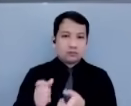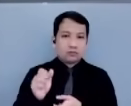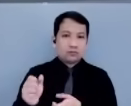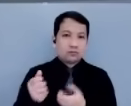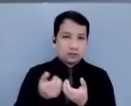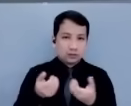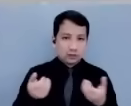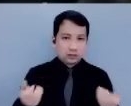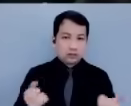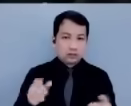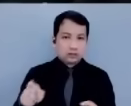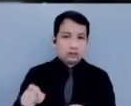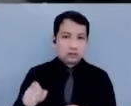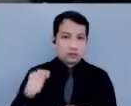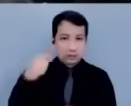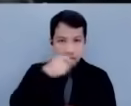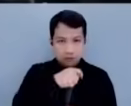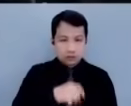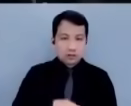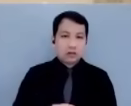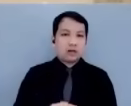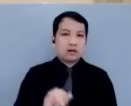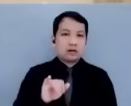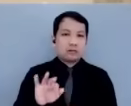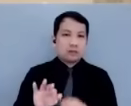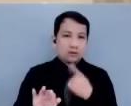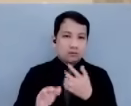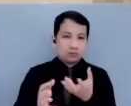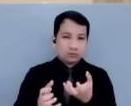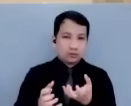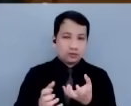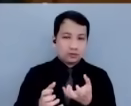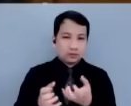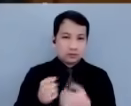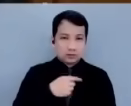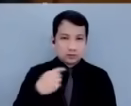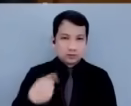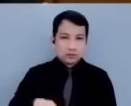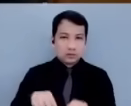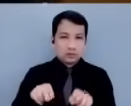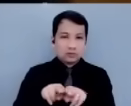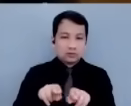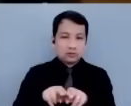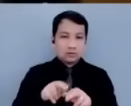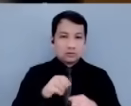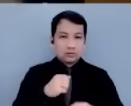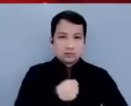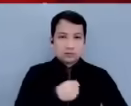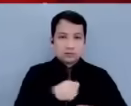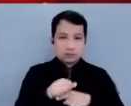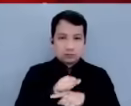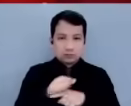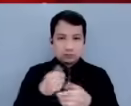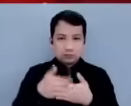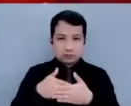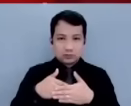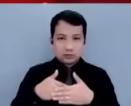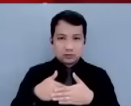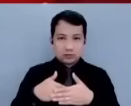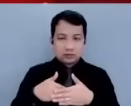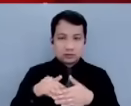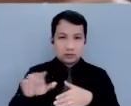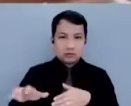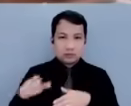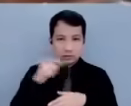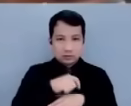humiwalay sa kanila ng Taiwan. Kasabay niyan, gusto rin ng China na maging normal ang military drills nila malapit sa Taiwan. Babala naman ng